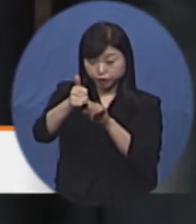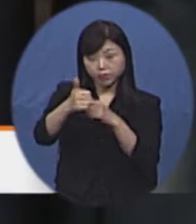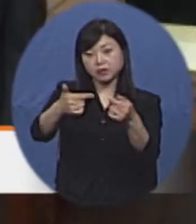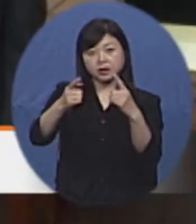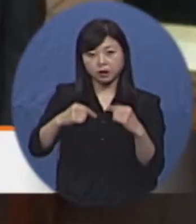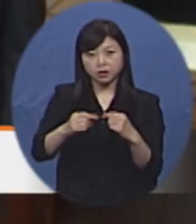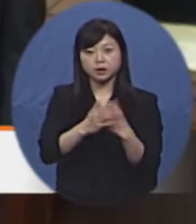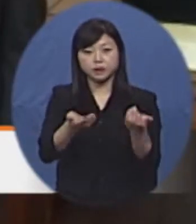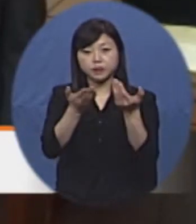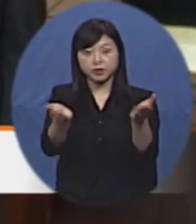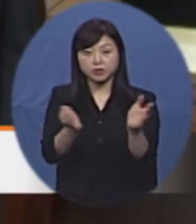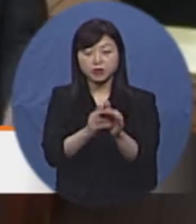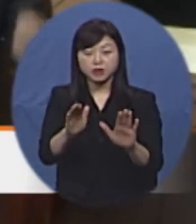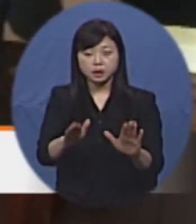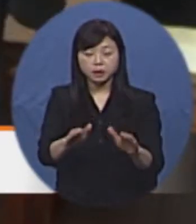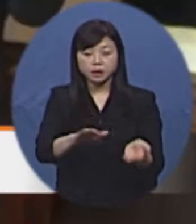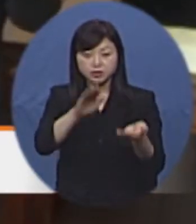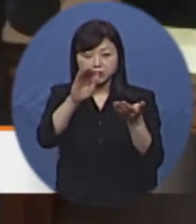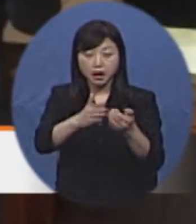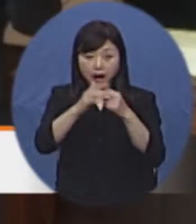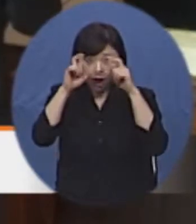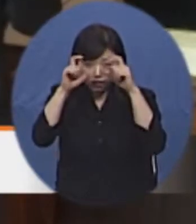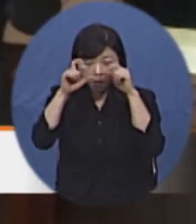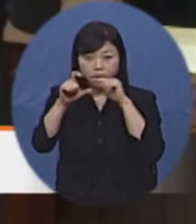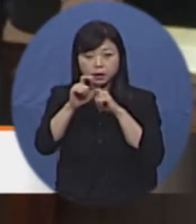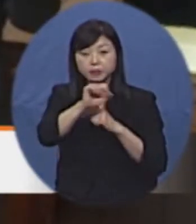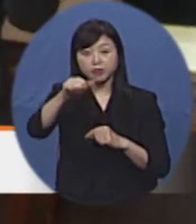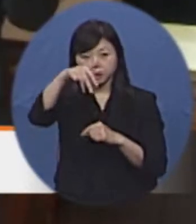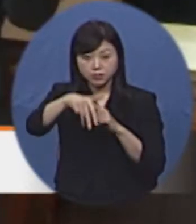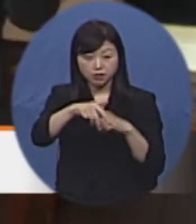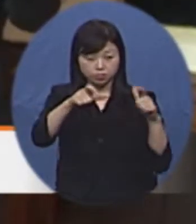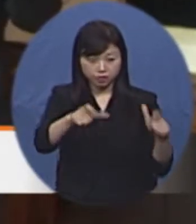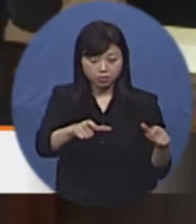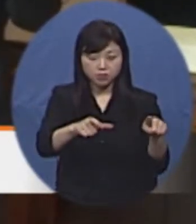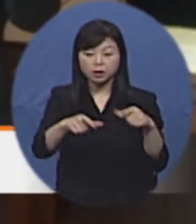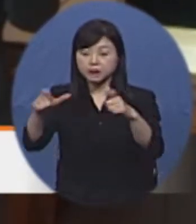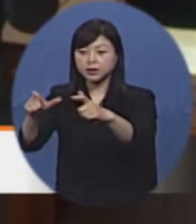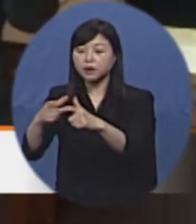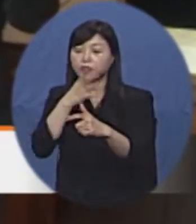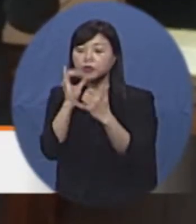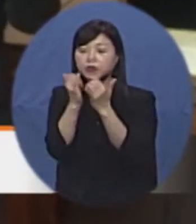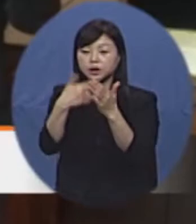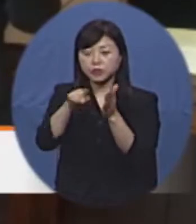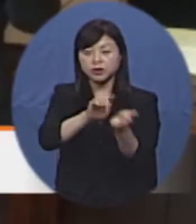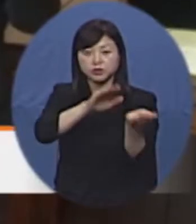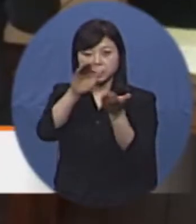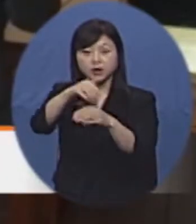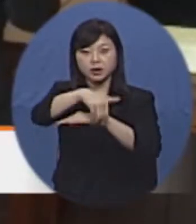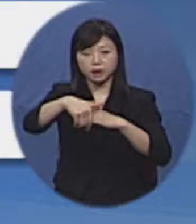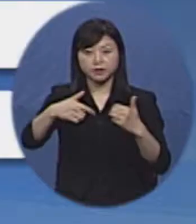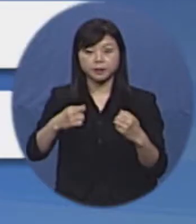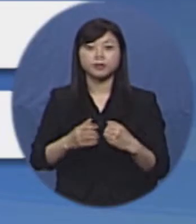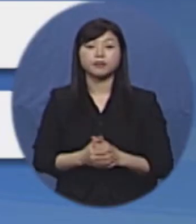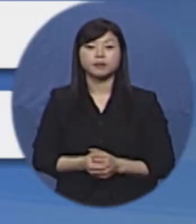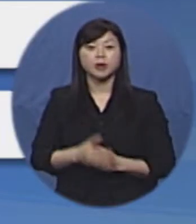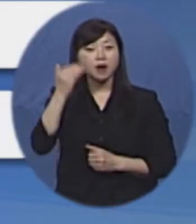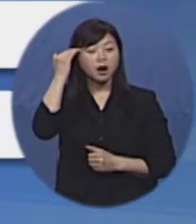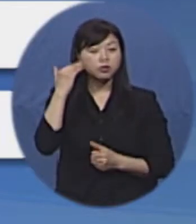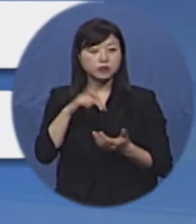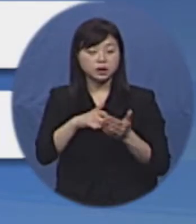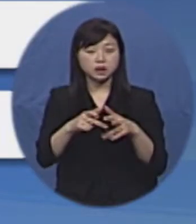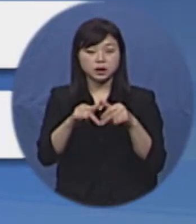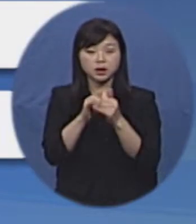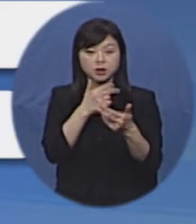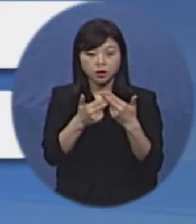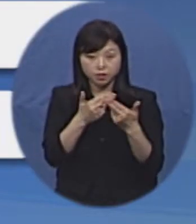진행됐습니다. 한편 이번에 전달된 안경들은 평창군을 통해 지역 노인들에게 전달될 예정입니다.